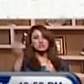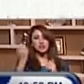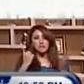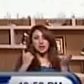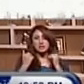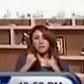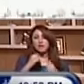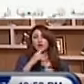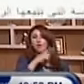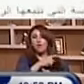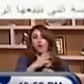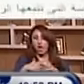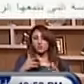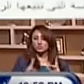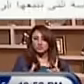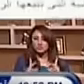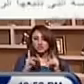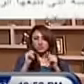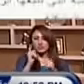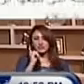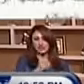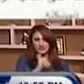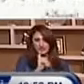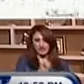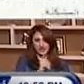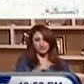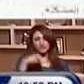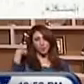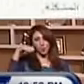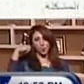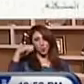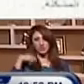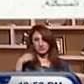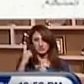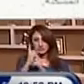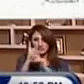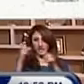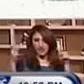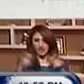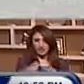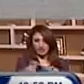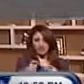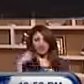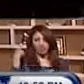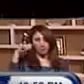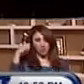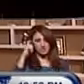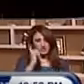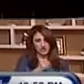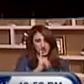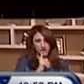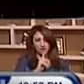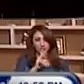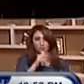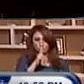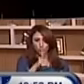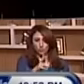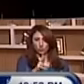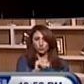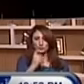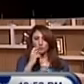عزاز، ومنه وصلنا للسيد الوزير. وكان اول اجتماع اللي هو السيد الوزير قال عنه